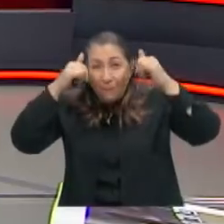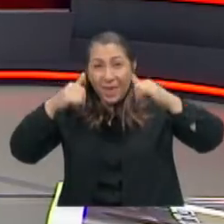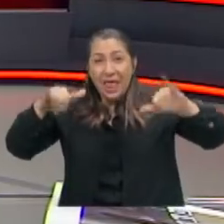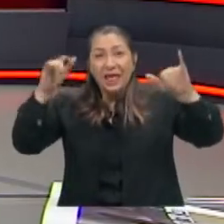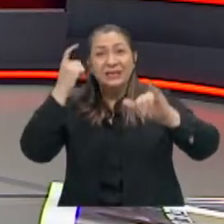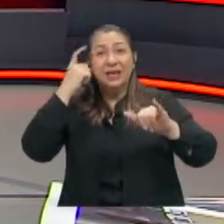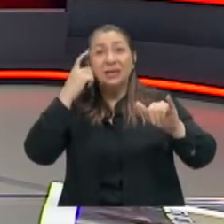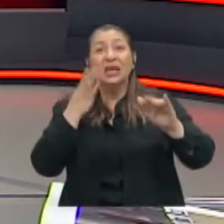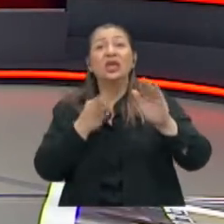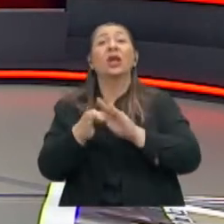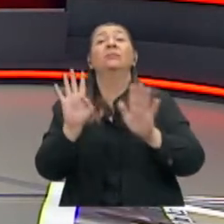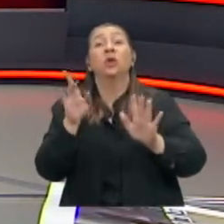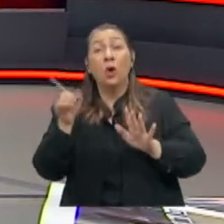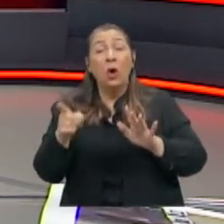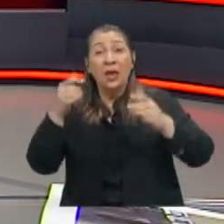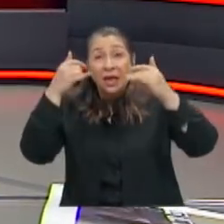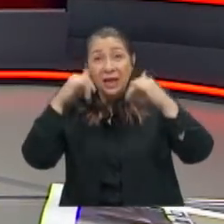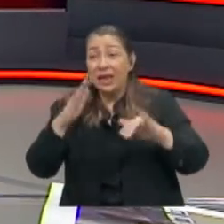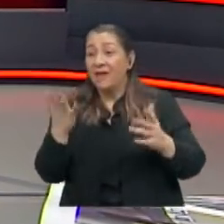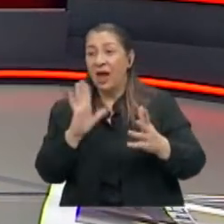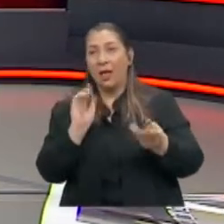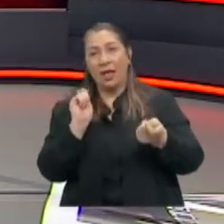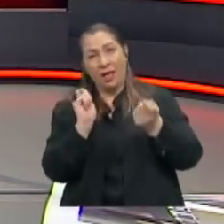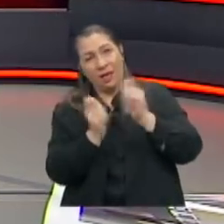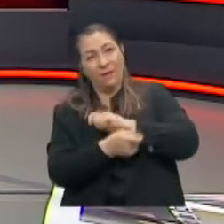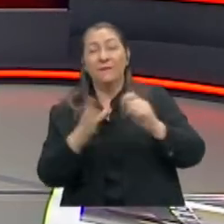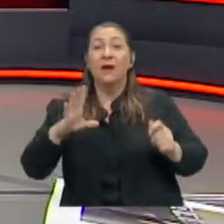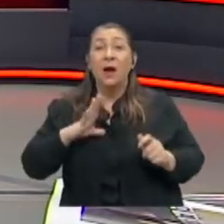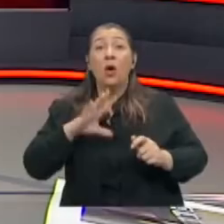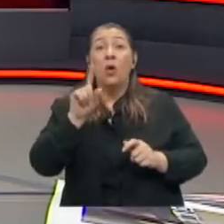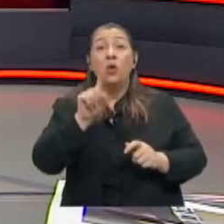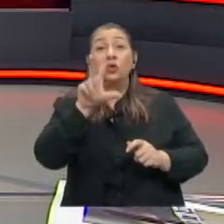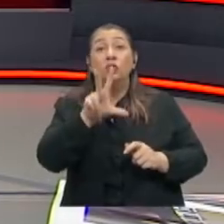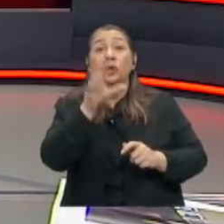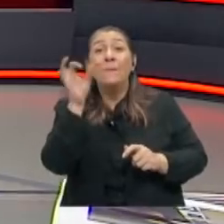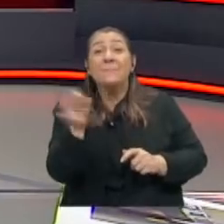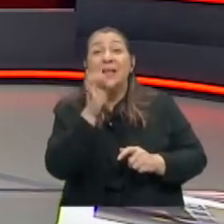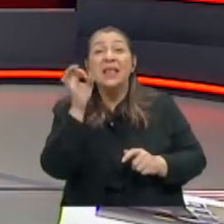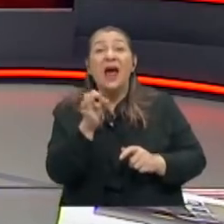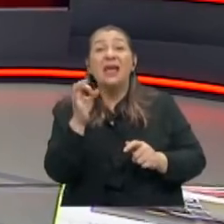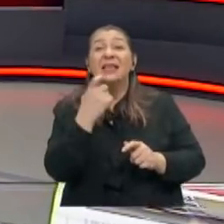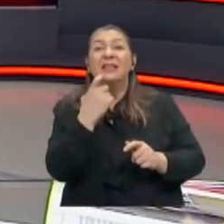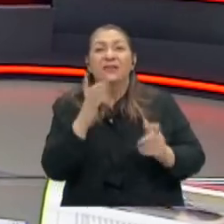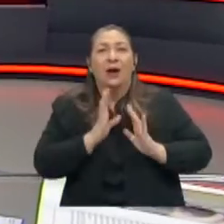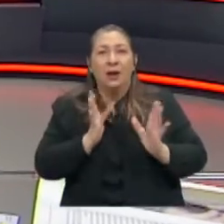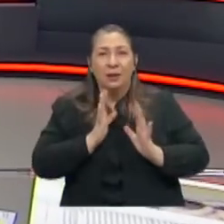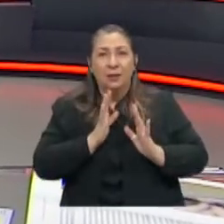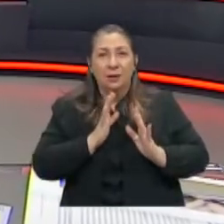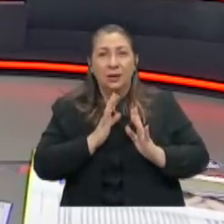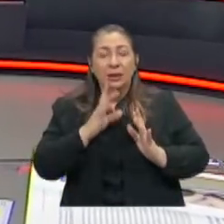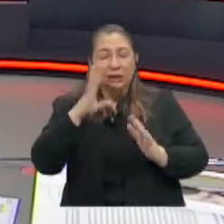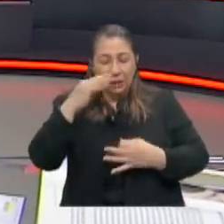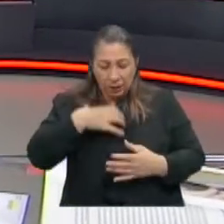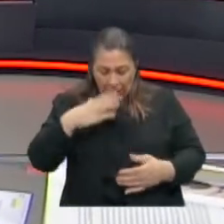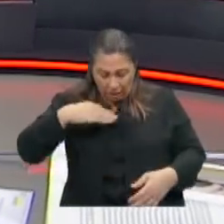zekasına bile ulaşamayacak o. Çünkü ineğin arkasında evrim var filan. 13,5 milyar yıl var. İnsan kendini niye küçümsüyor